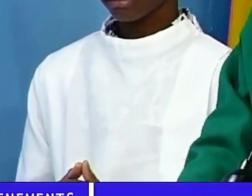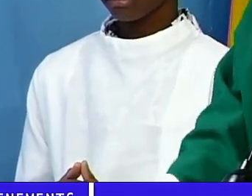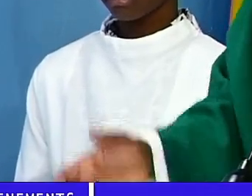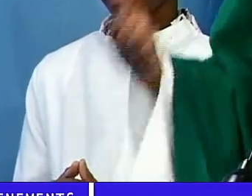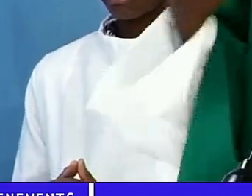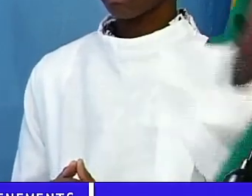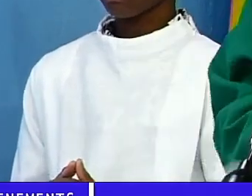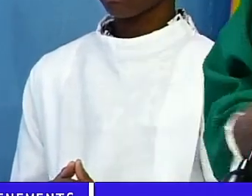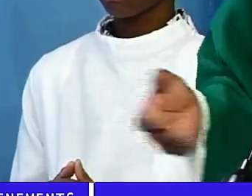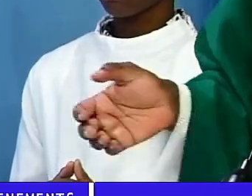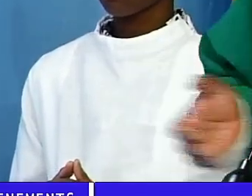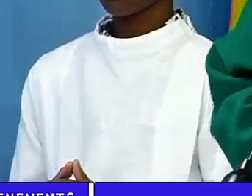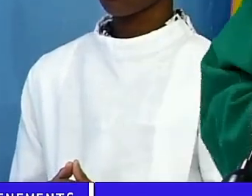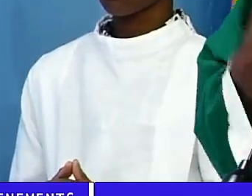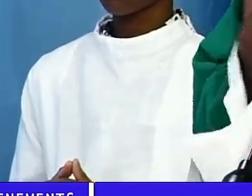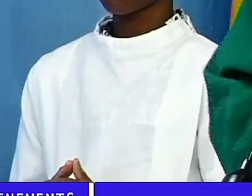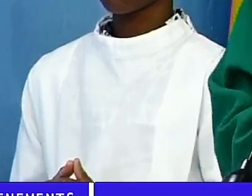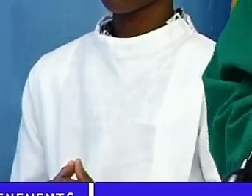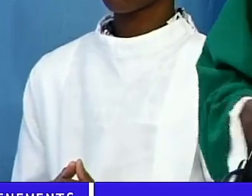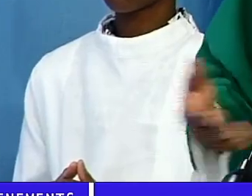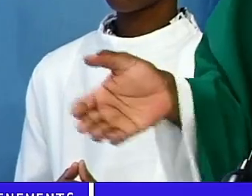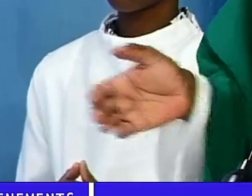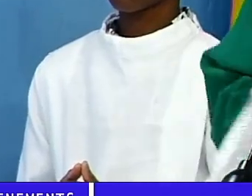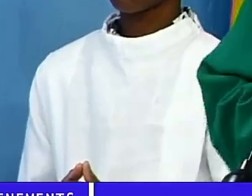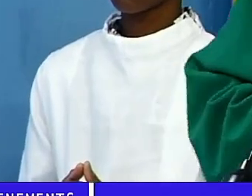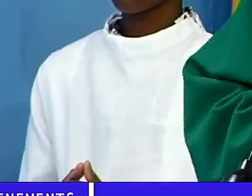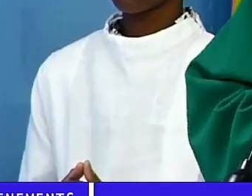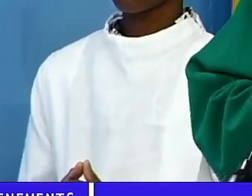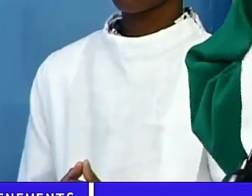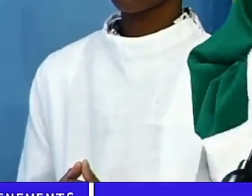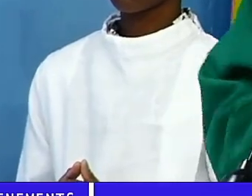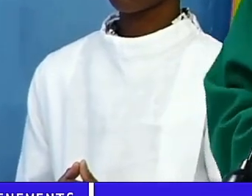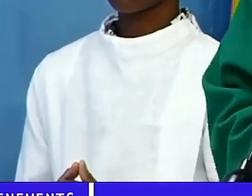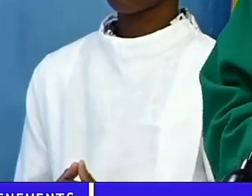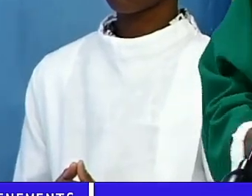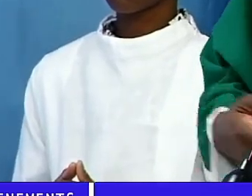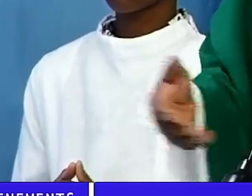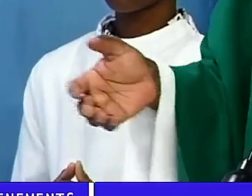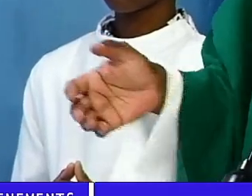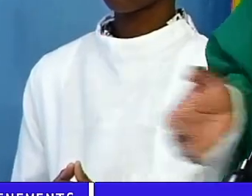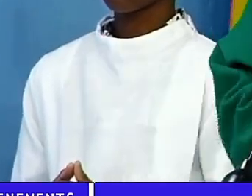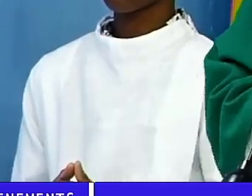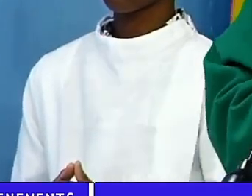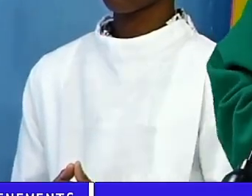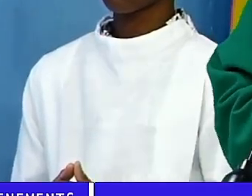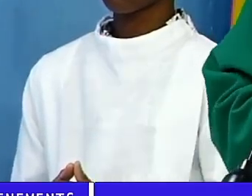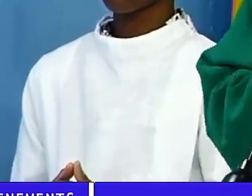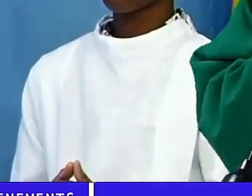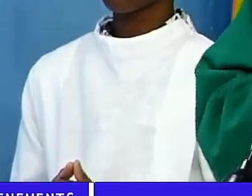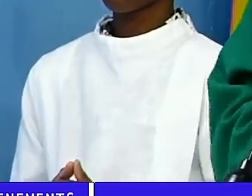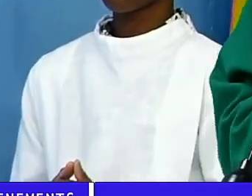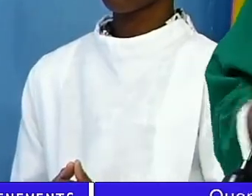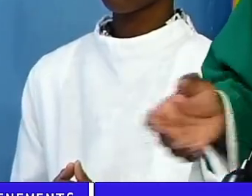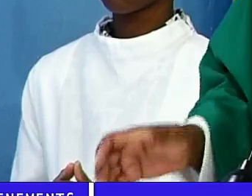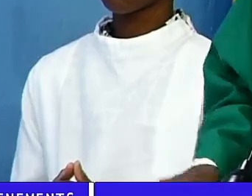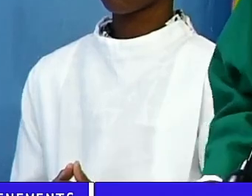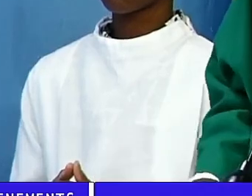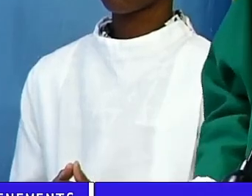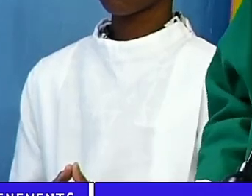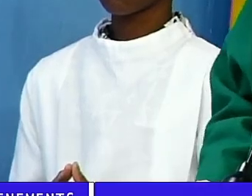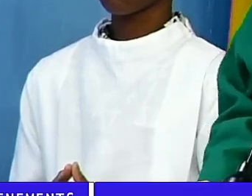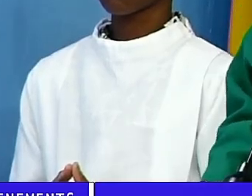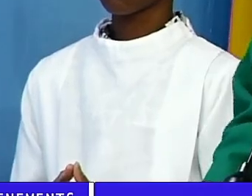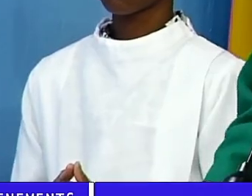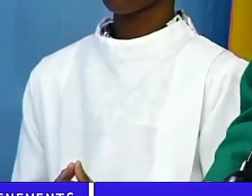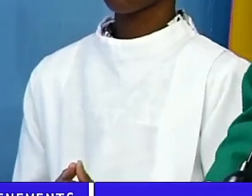la vie au monde sans par contre pour qui raison. Ou par contre ni nom monde ni prénom monde ni côté le sorti ou râler zame ou